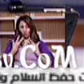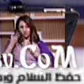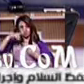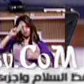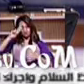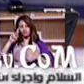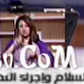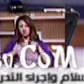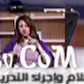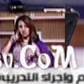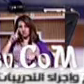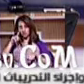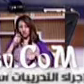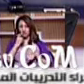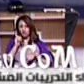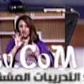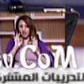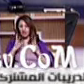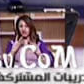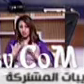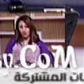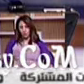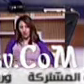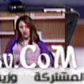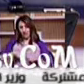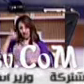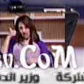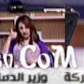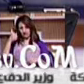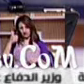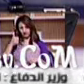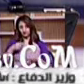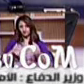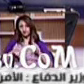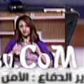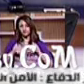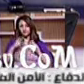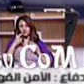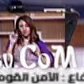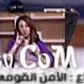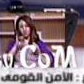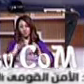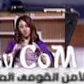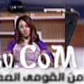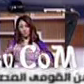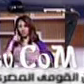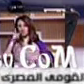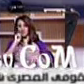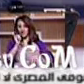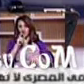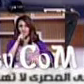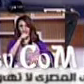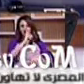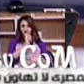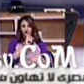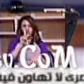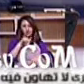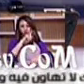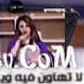يهددها ما يطعن في شرف رموزها وما يوزع عليهم سكوك الوطنيه والكفر والايمان هي دي رسالتنا